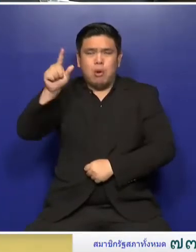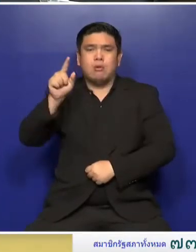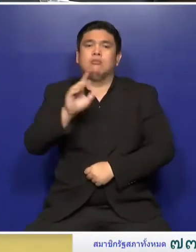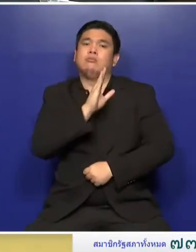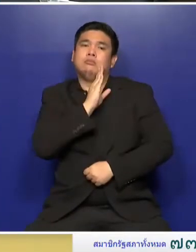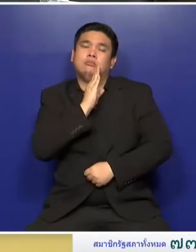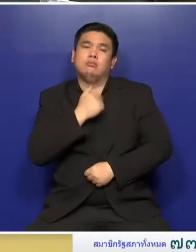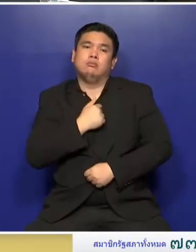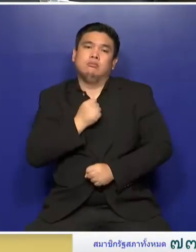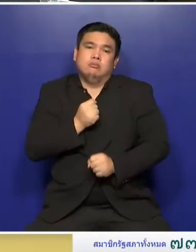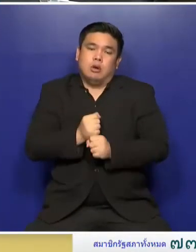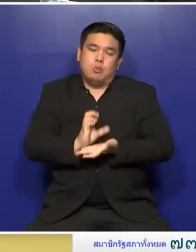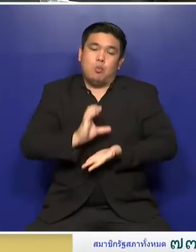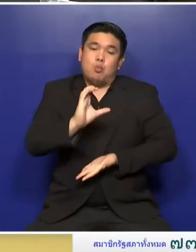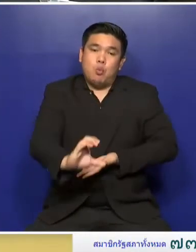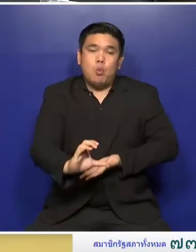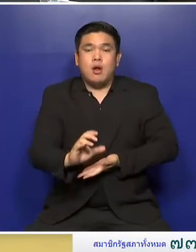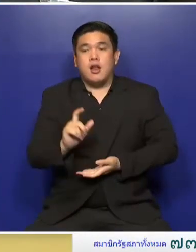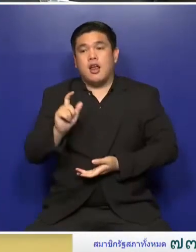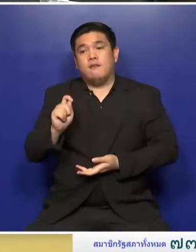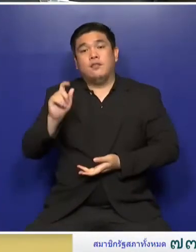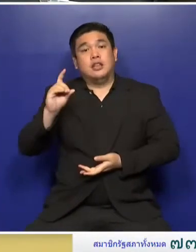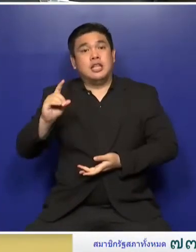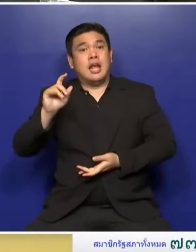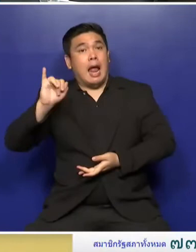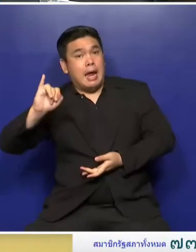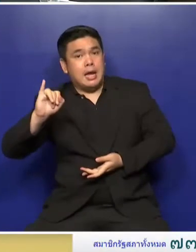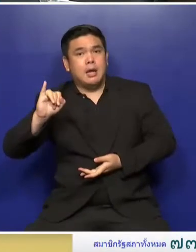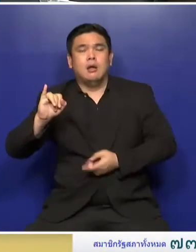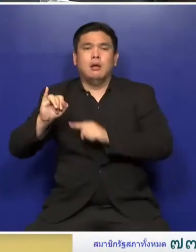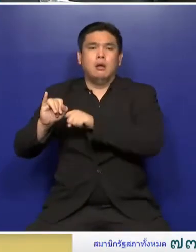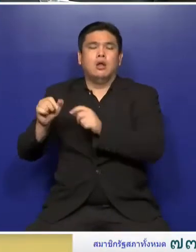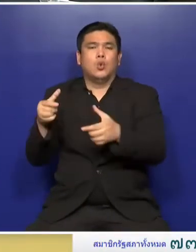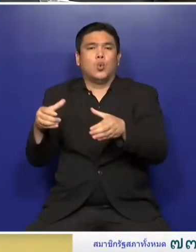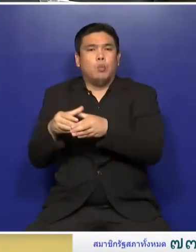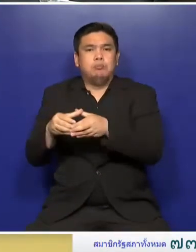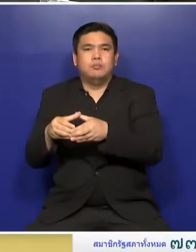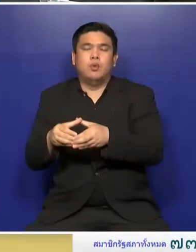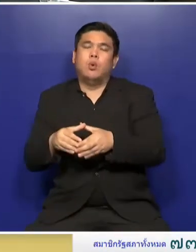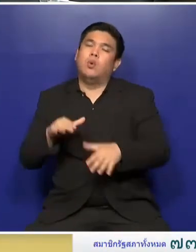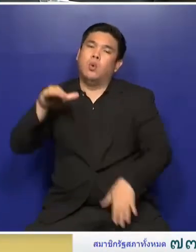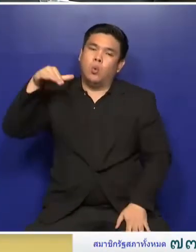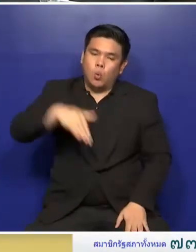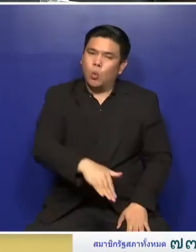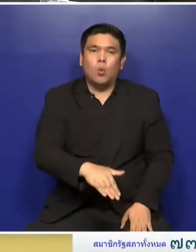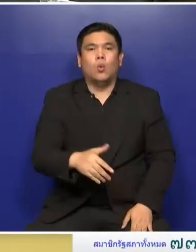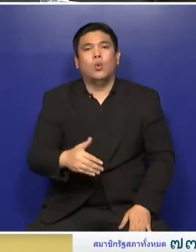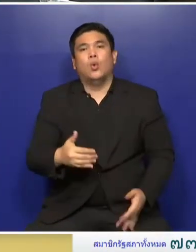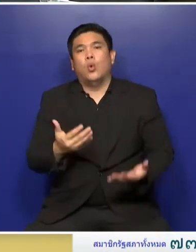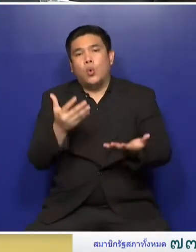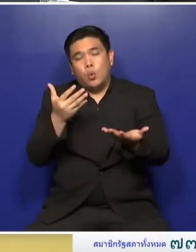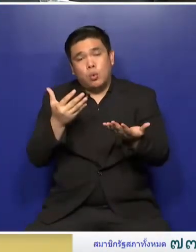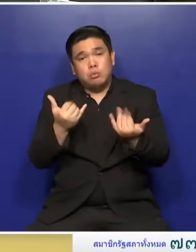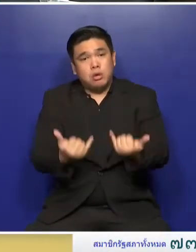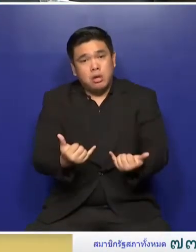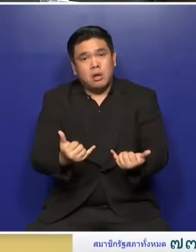ลงทุนระหวางประเทศหอ FDIForeign Direct Investment ในประเทศไยมัจะลดลงอย่างลดเร็นะครัเพ